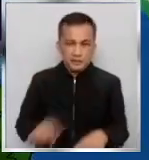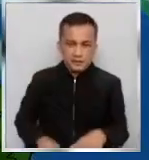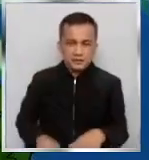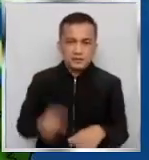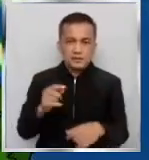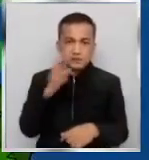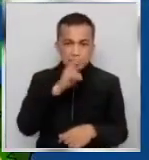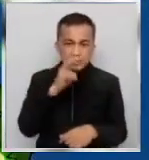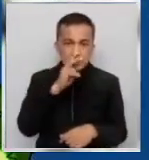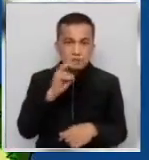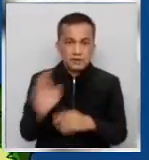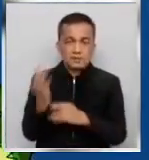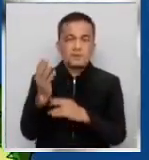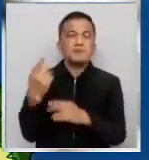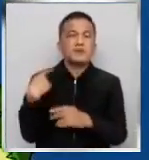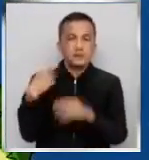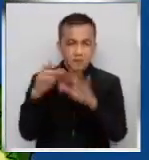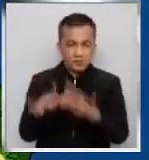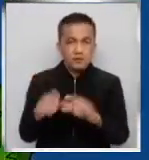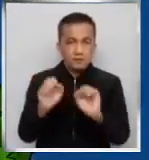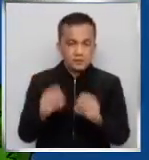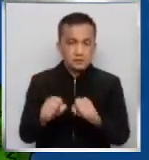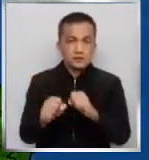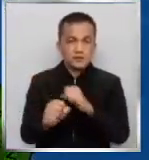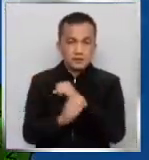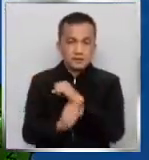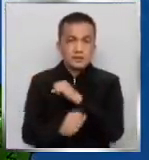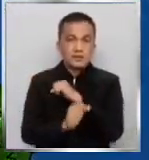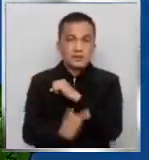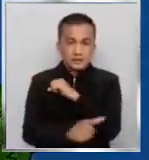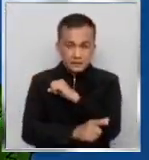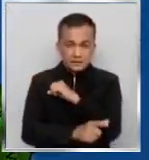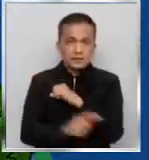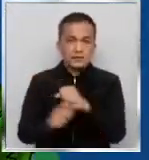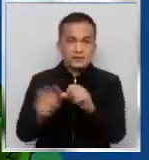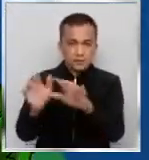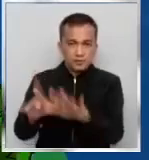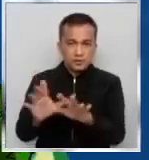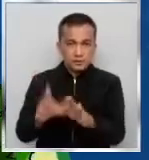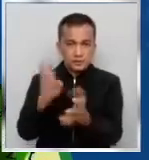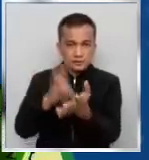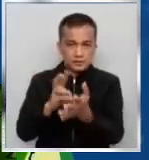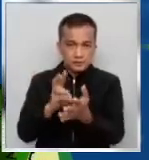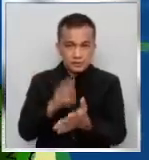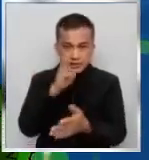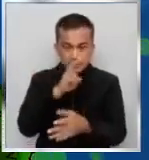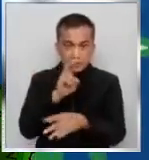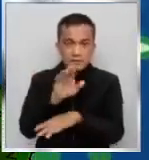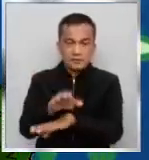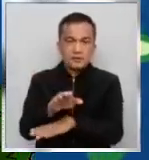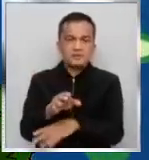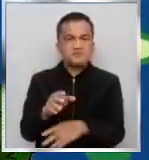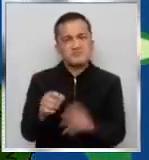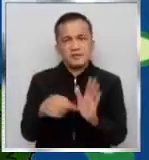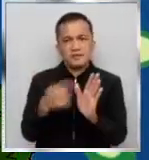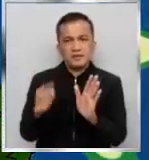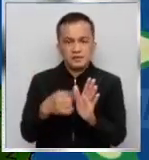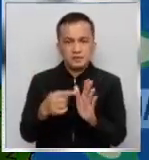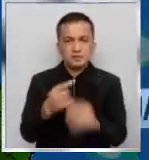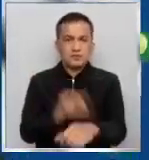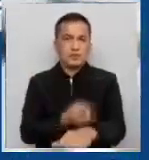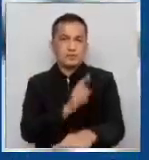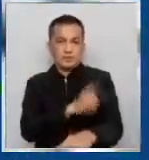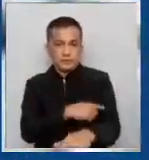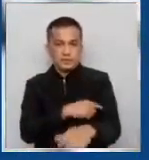provinces, posibleng ulanin pa rin po ha, ang maraming bahagi ng Visayas pagdating ng hapon at kuminsan may mga malalakas na ulan.